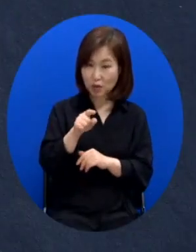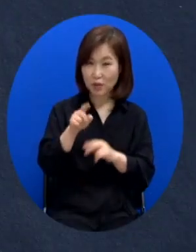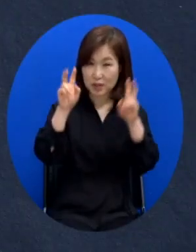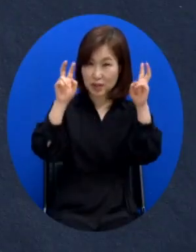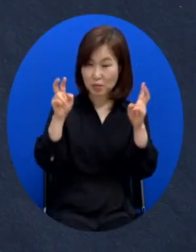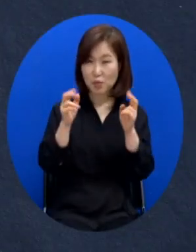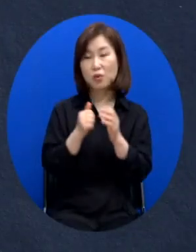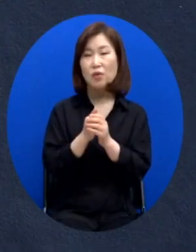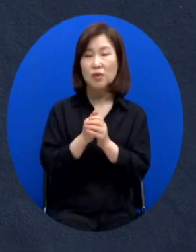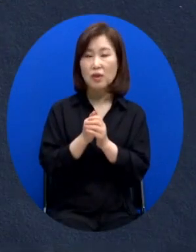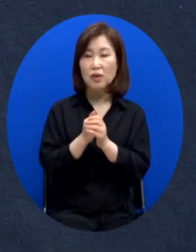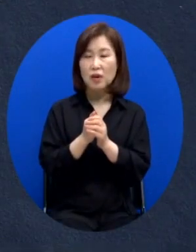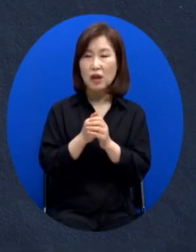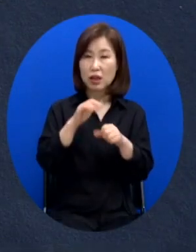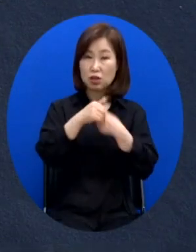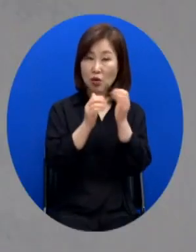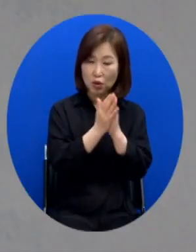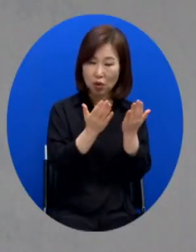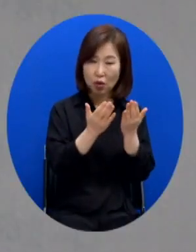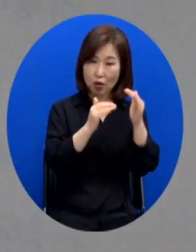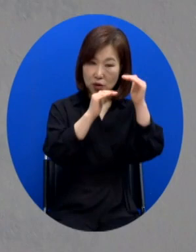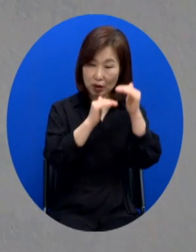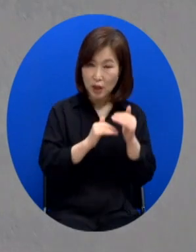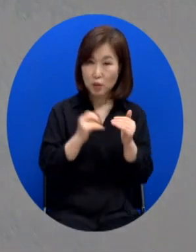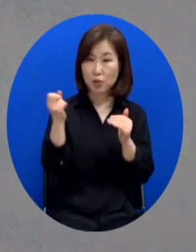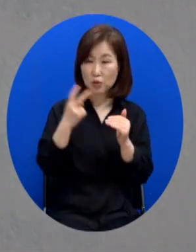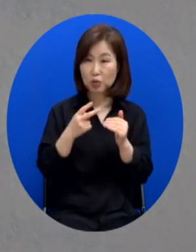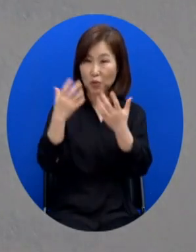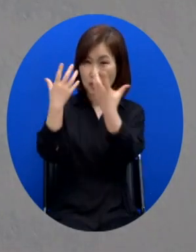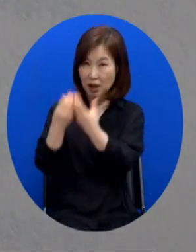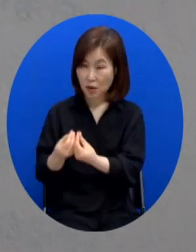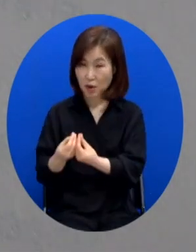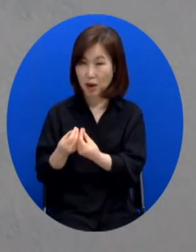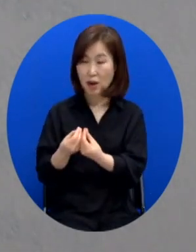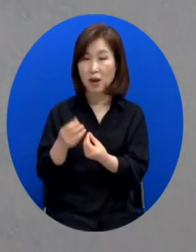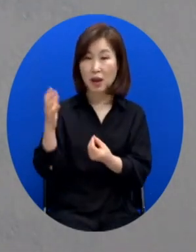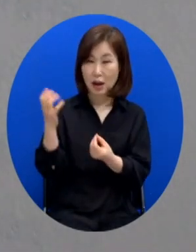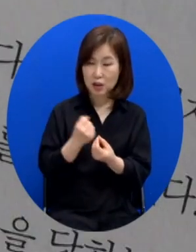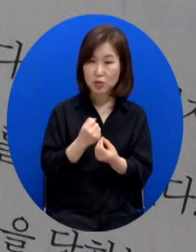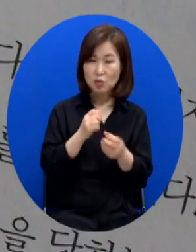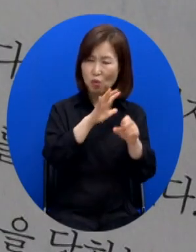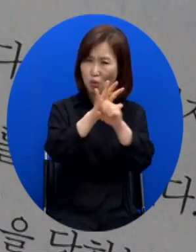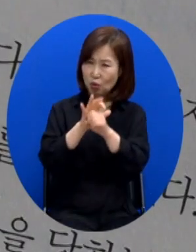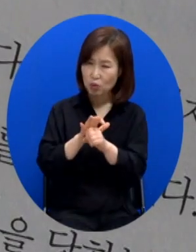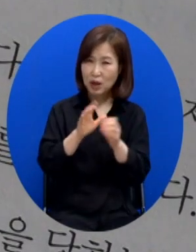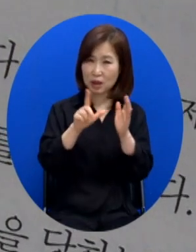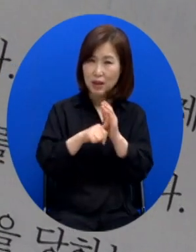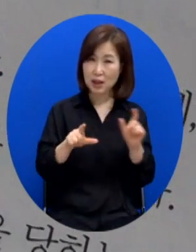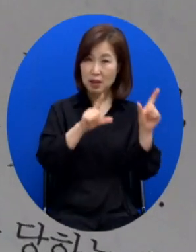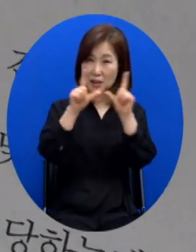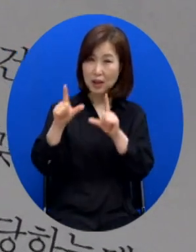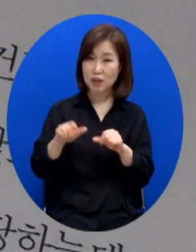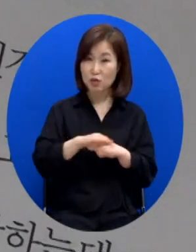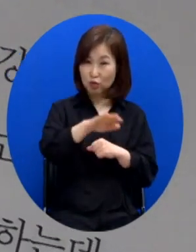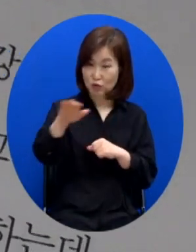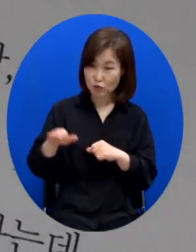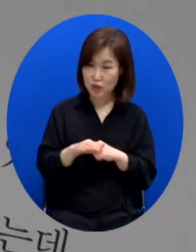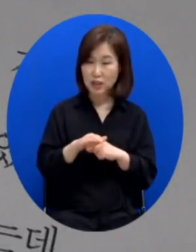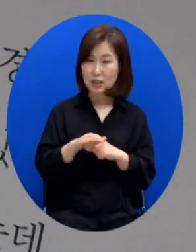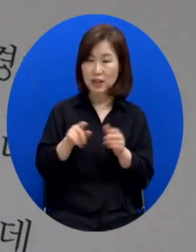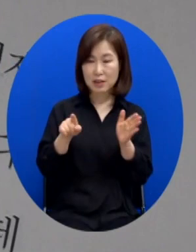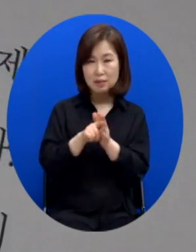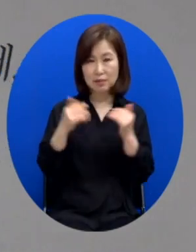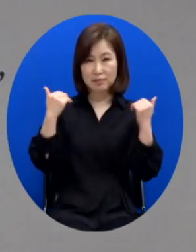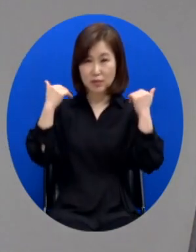책은 성경 구절과 예화 등을 통해 포스트 코로나, 위드 코로나 시대를 살아가는 신앙인들의 성숙한